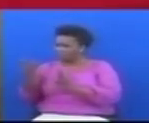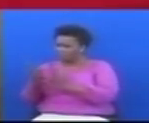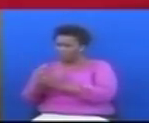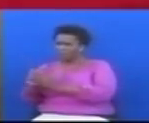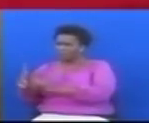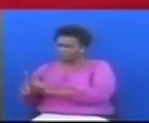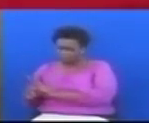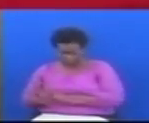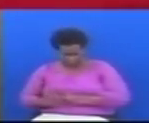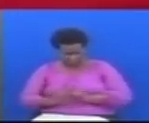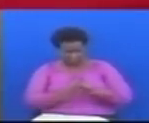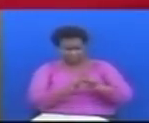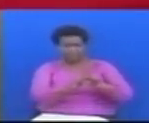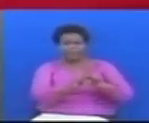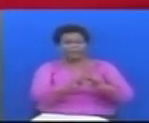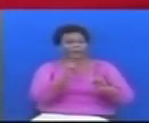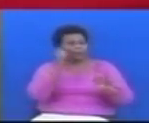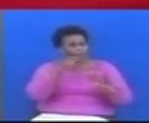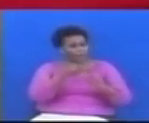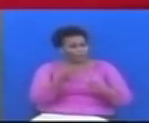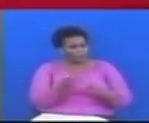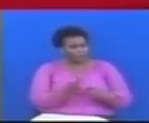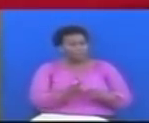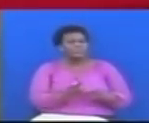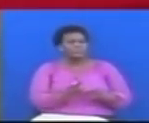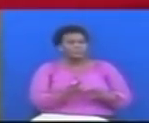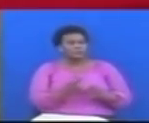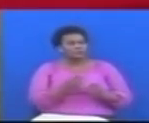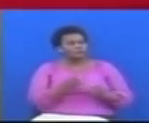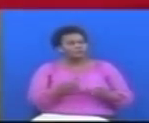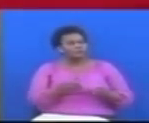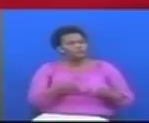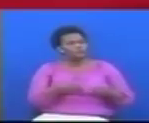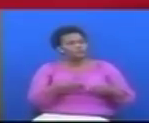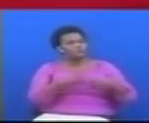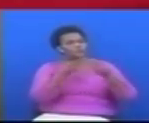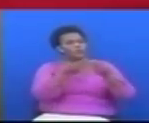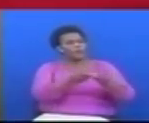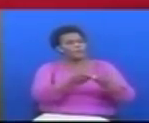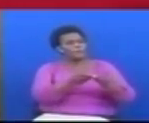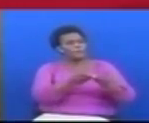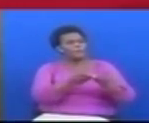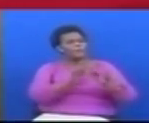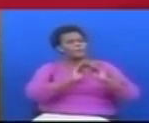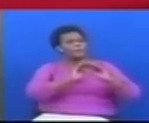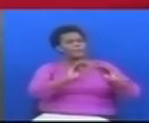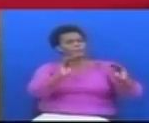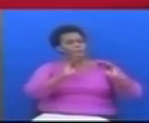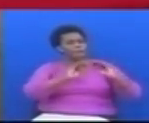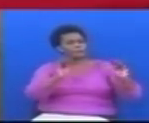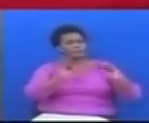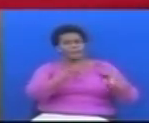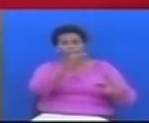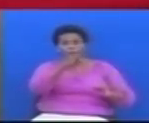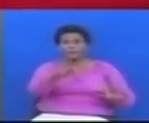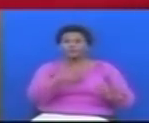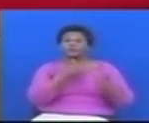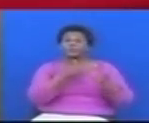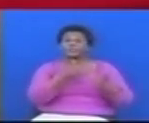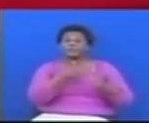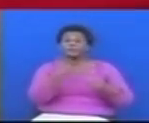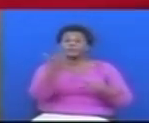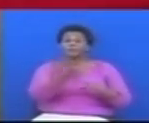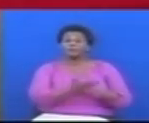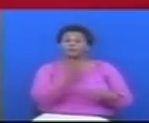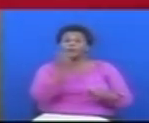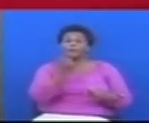katika kata ya Lumuma kuelezea ujumbe huu pamoja na TANESCO na REA, na kwamba watapatiwa umeme katika nyakati za